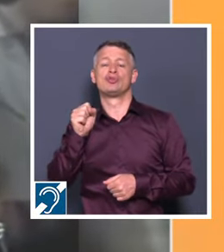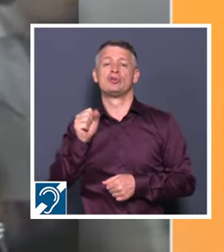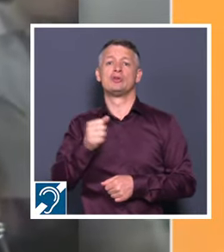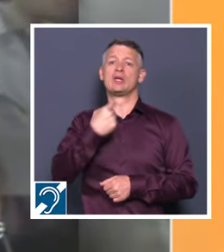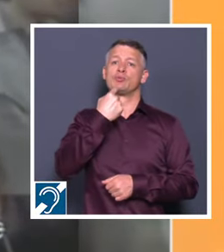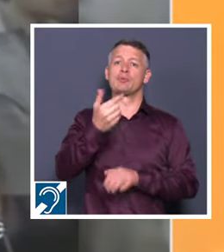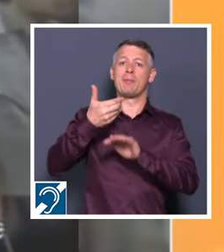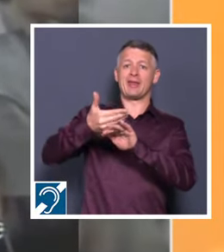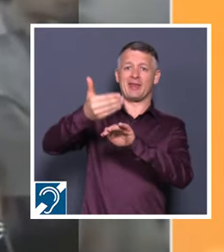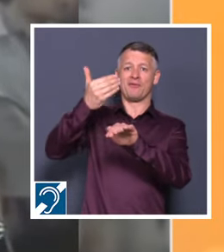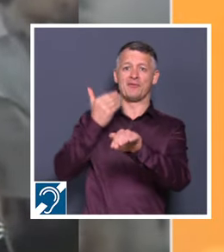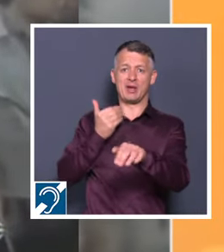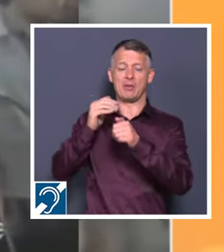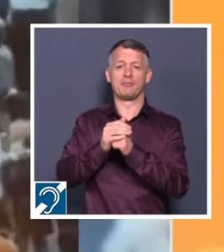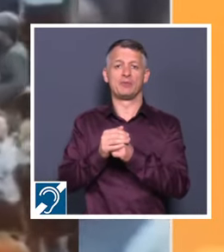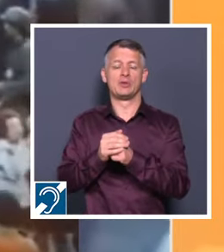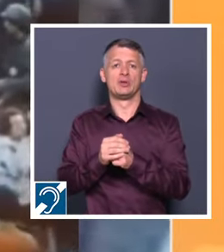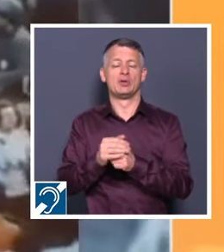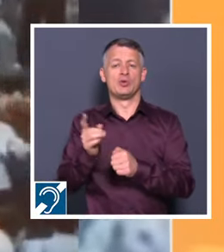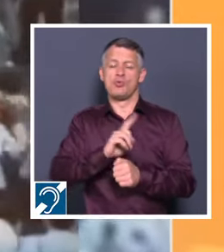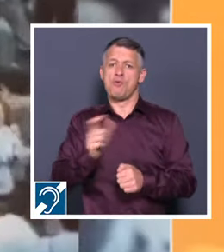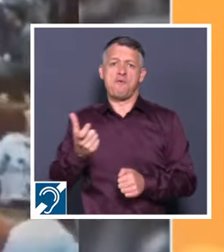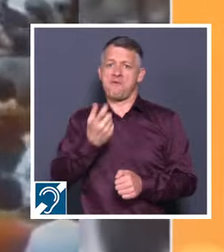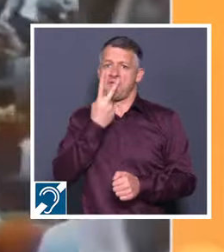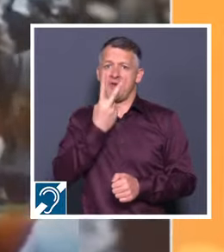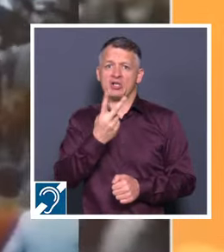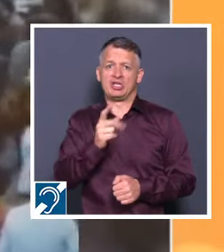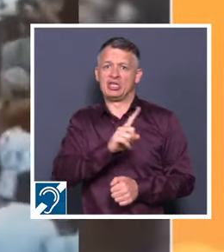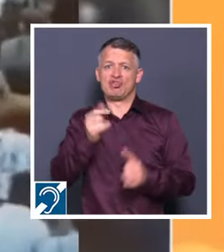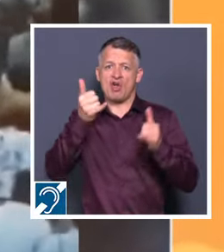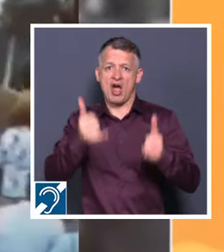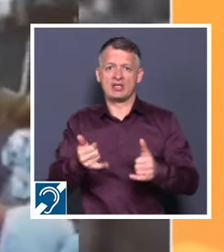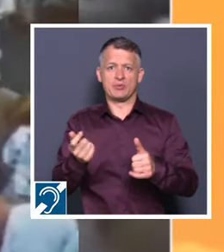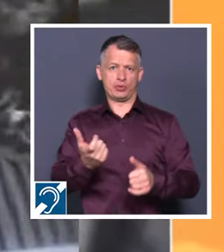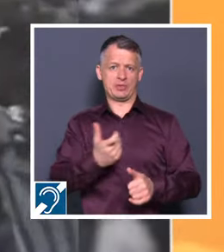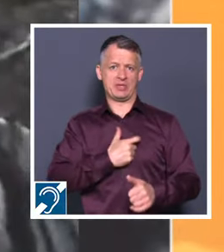permiteți-mi să spun că nu văd nici măcar astăzi posibilitatea